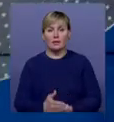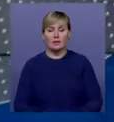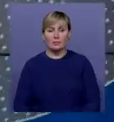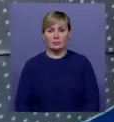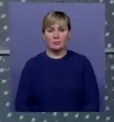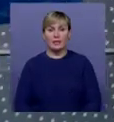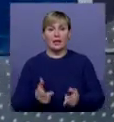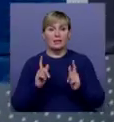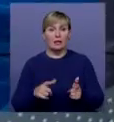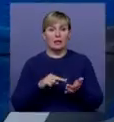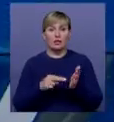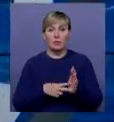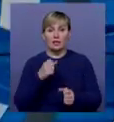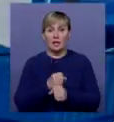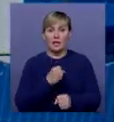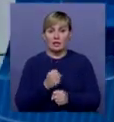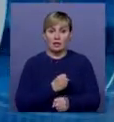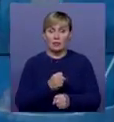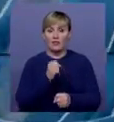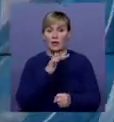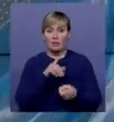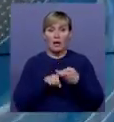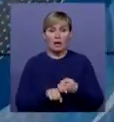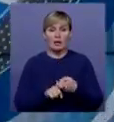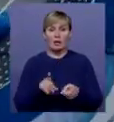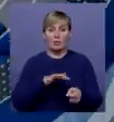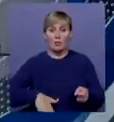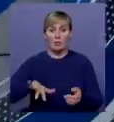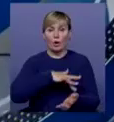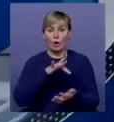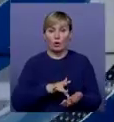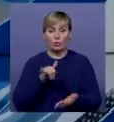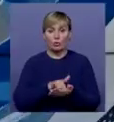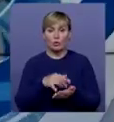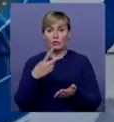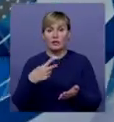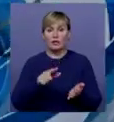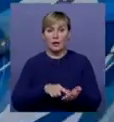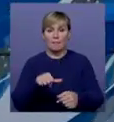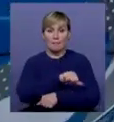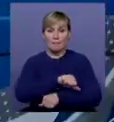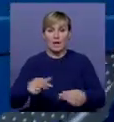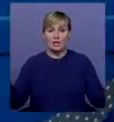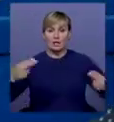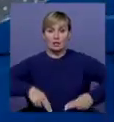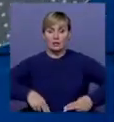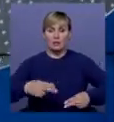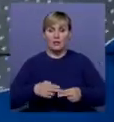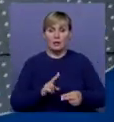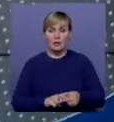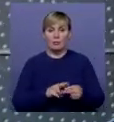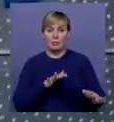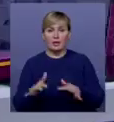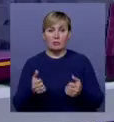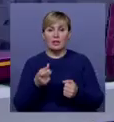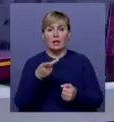согласно плану разработанному на время карантина по периметру от города установит 27 блок-постов ограничительные меры прежде всего принимаются